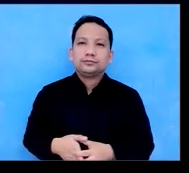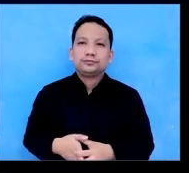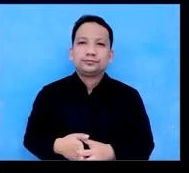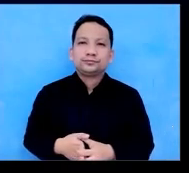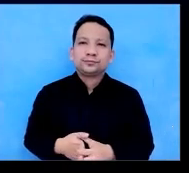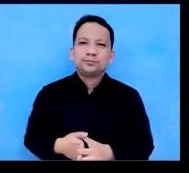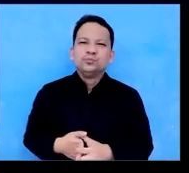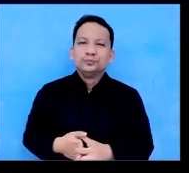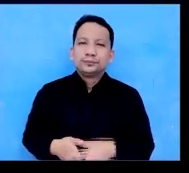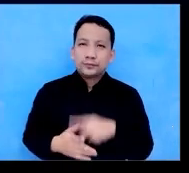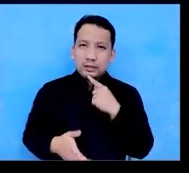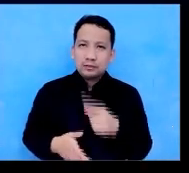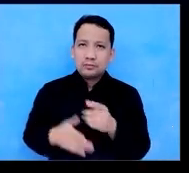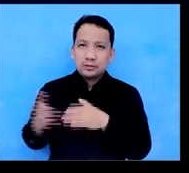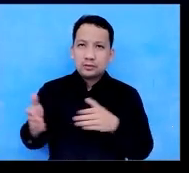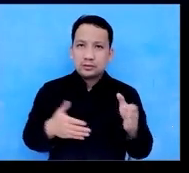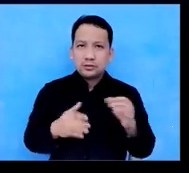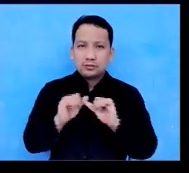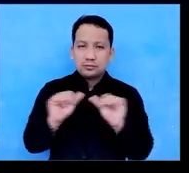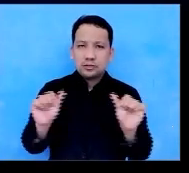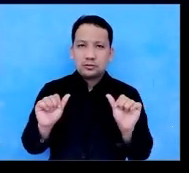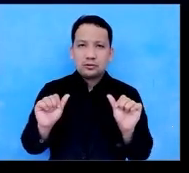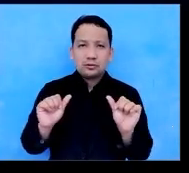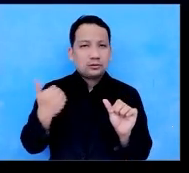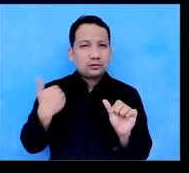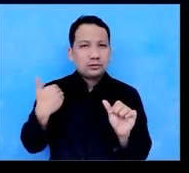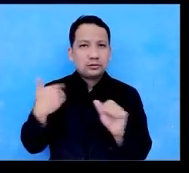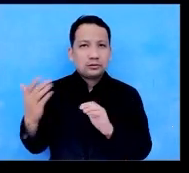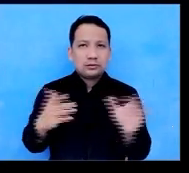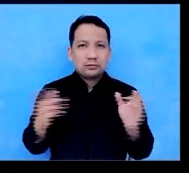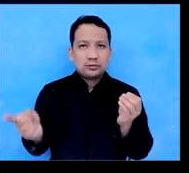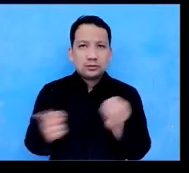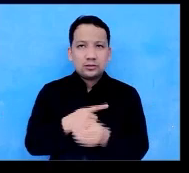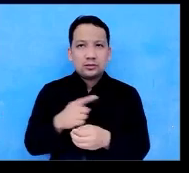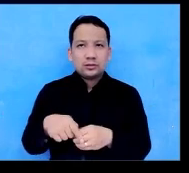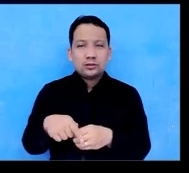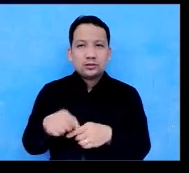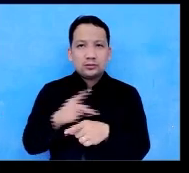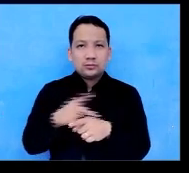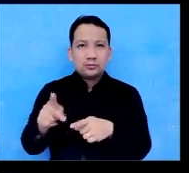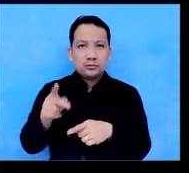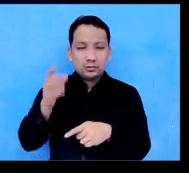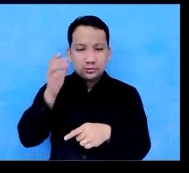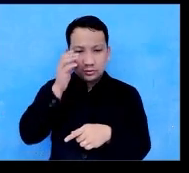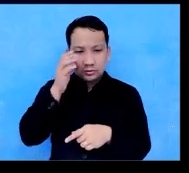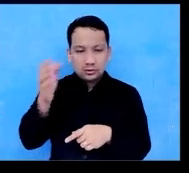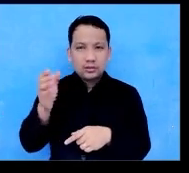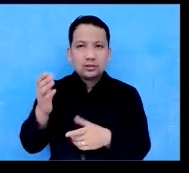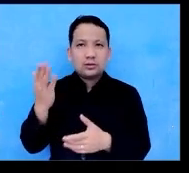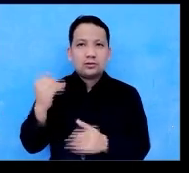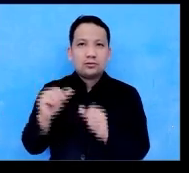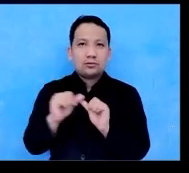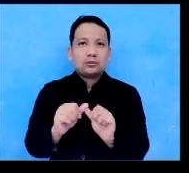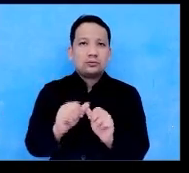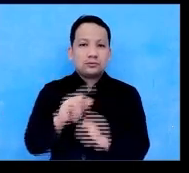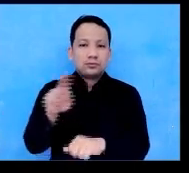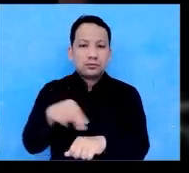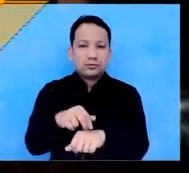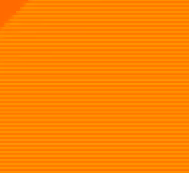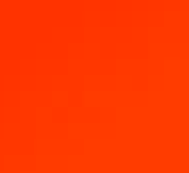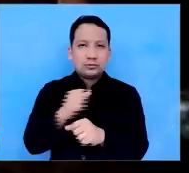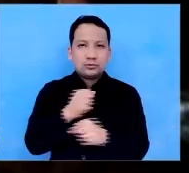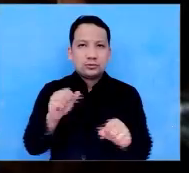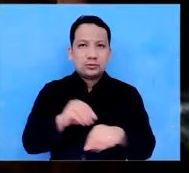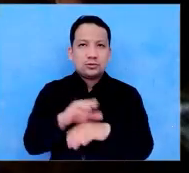Naniniwala si Pangulong Bongbong Marcos na hindi planado ang pagtanggal kay Professor Clarita Carlos bilang National Security Advisor. Ayon